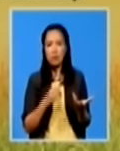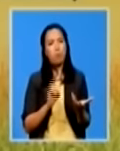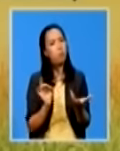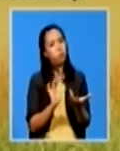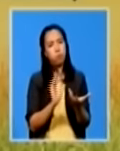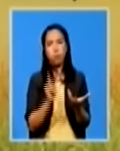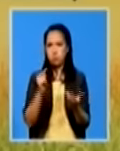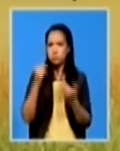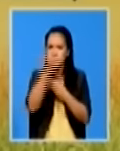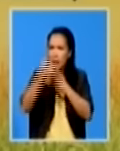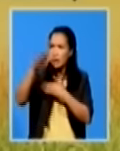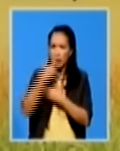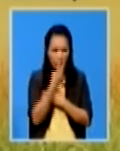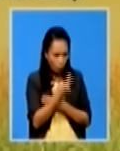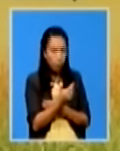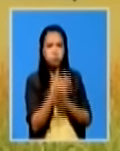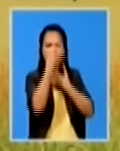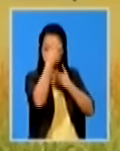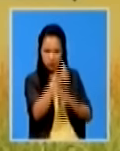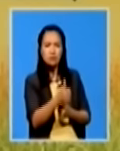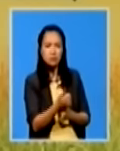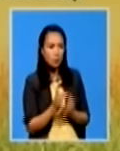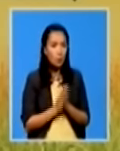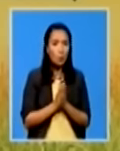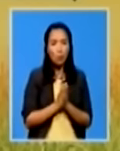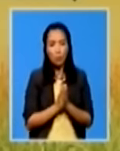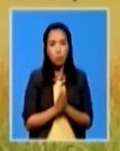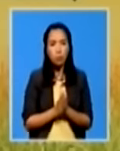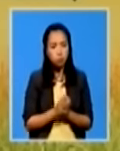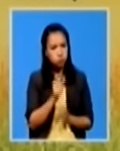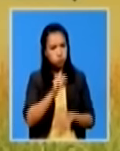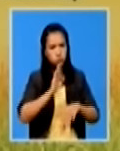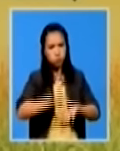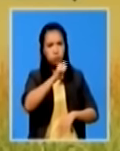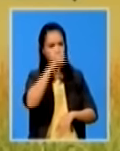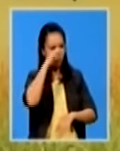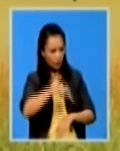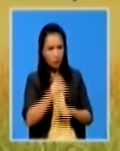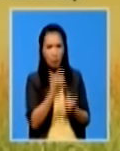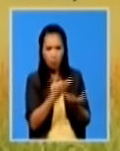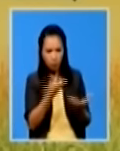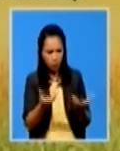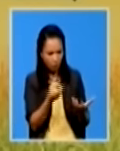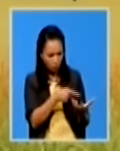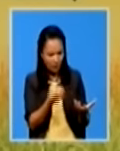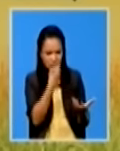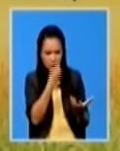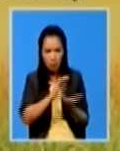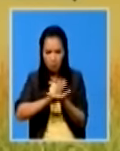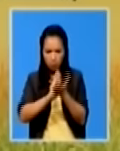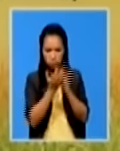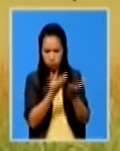ากมีต่างประเทศสนใจมากมายนะครับแล้วก็มาตื่นตะลึงกับความสามารถของประเทศไทยในการผลิตอาหารและการแปรรูปนะ